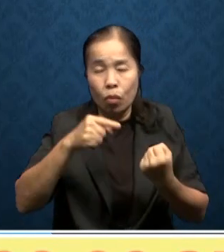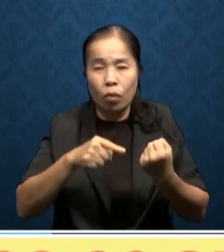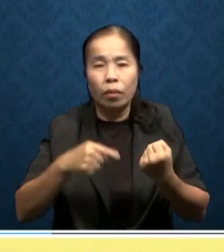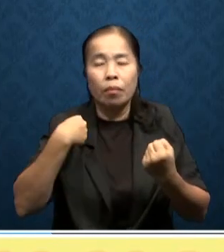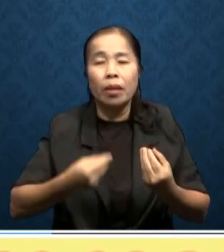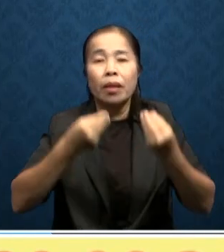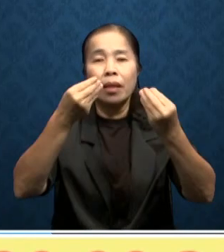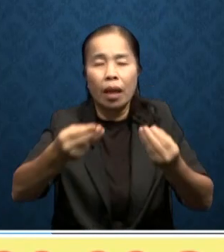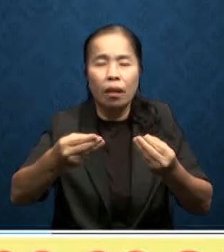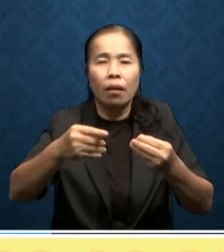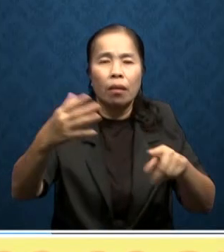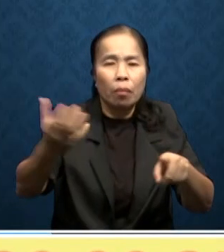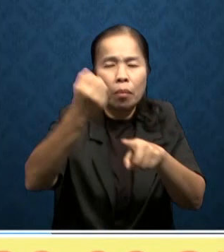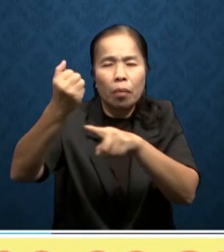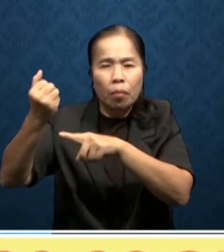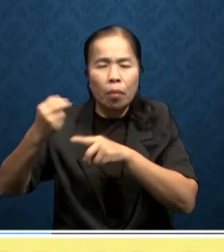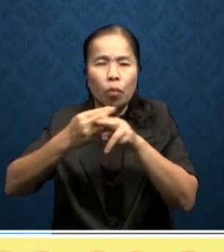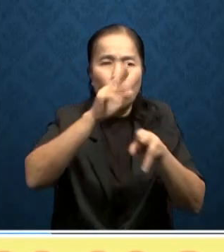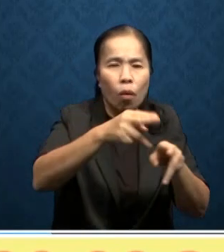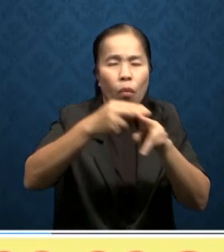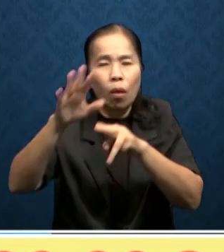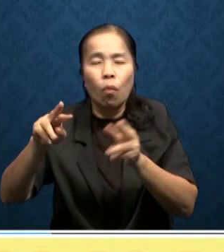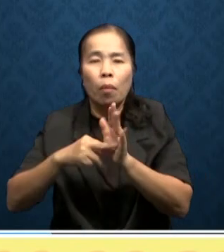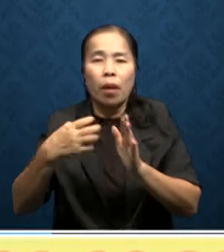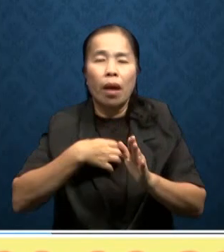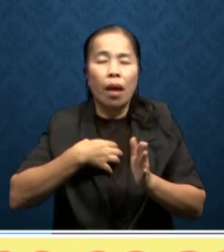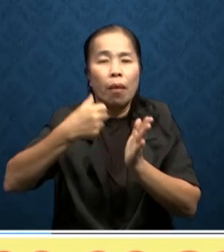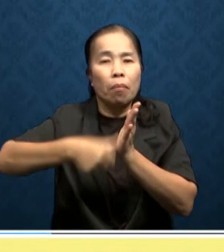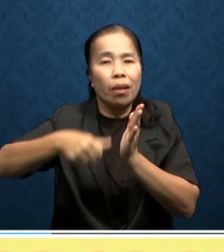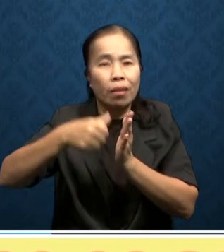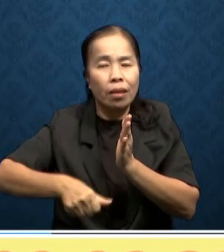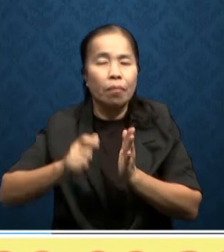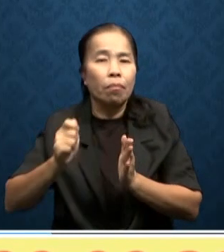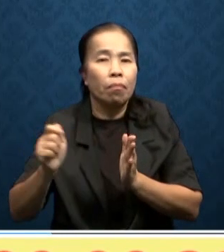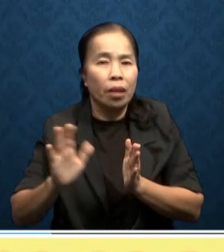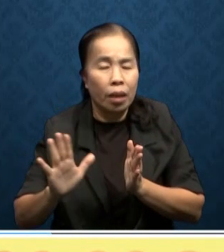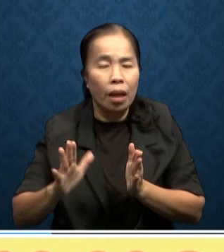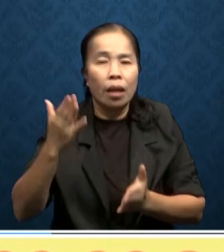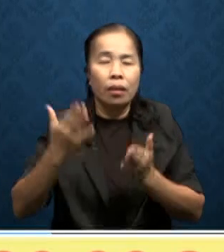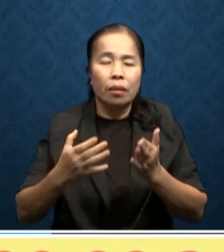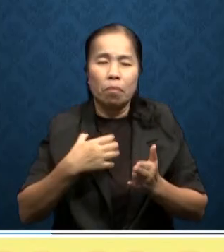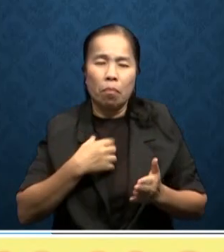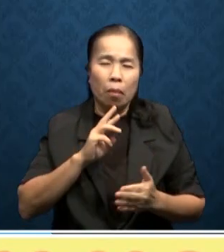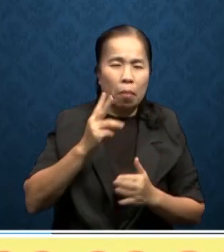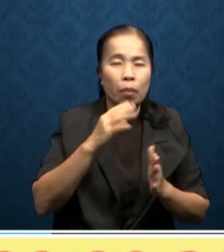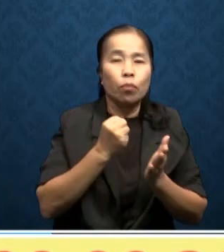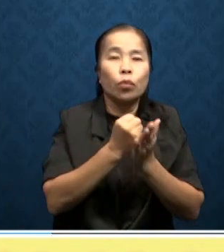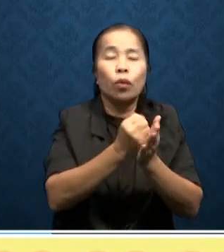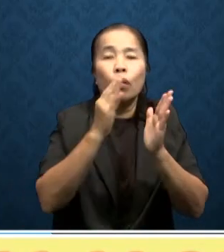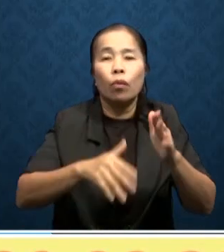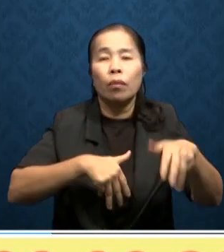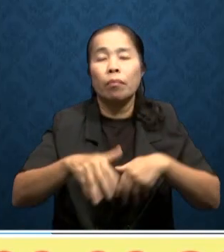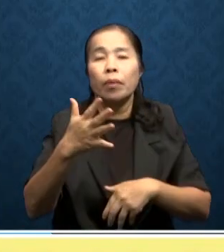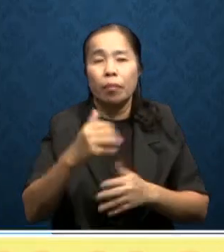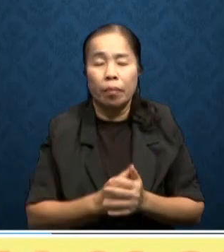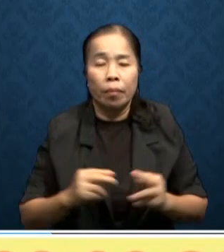อครองกระจ่ายไปเท่าหมายคืการลดภาศีและการลกเลี่งการชดเชอเชอยยาดังนั้นกระ